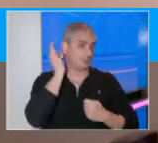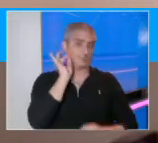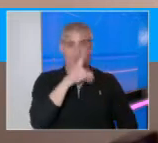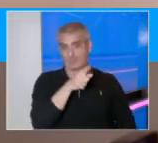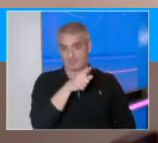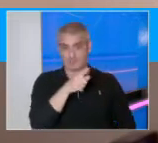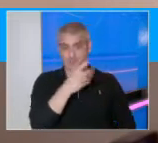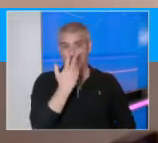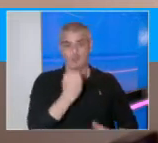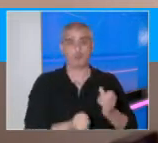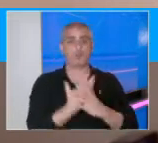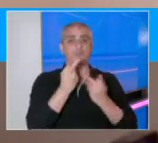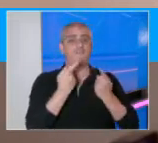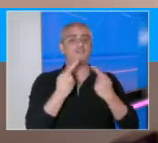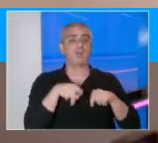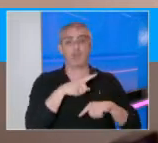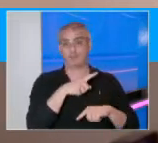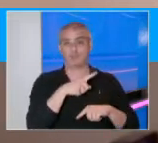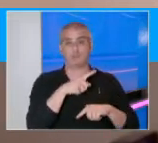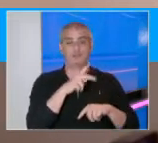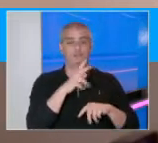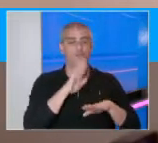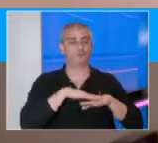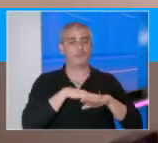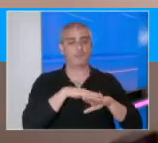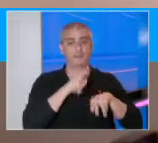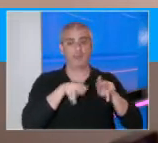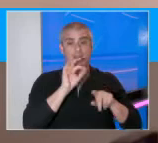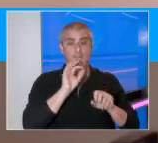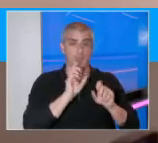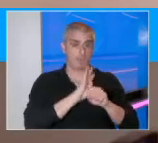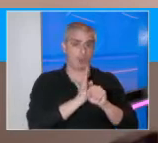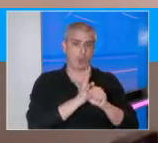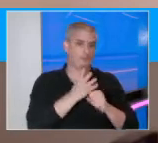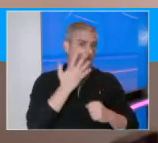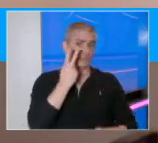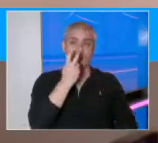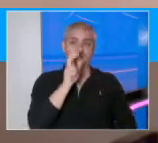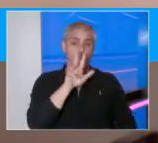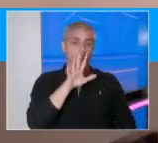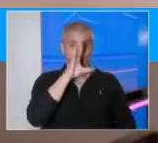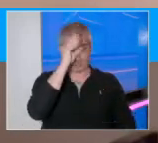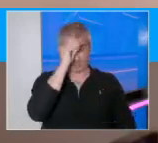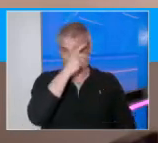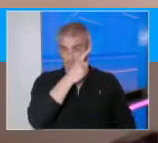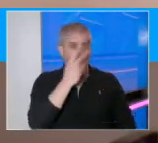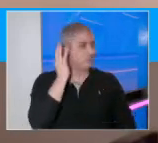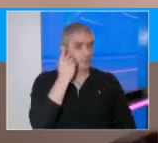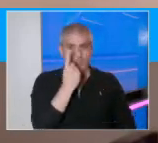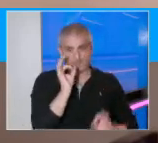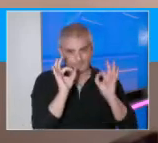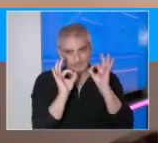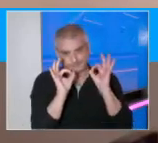נגד כאשר הוקמה ועדה, ועדת מומחים לקורונה, והיו בה 23 מומחים בלי אפילו אישה